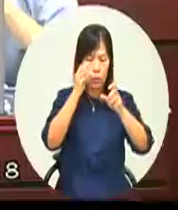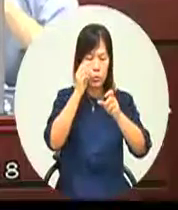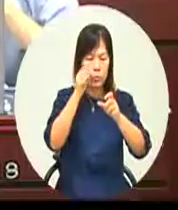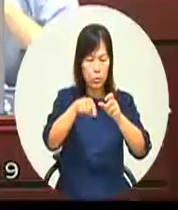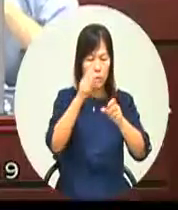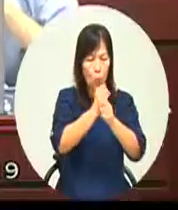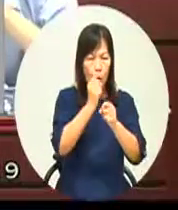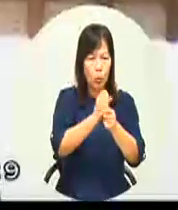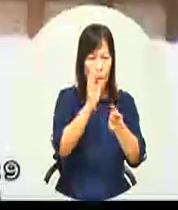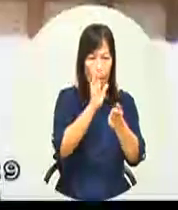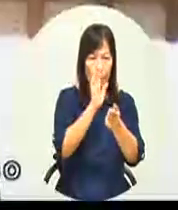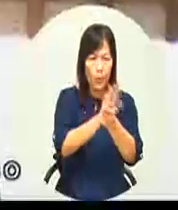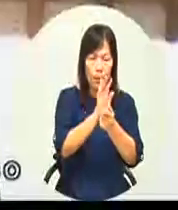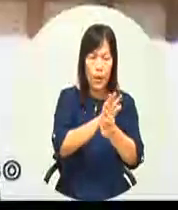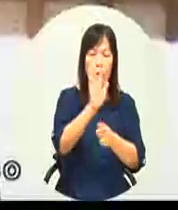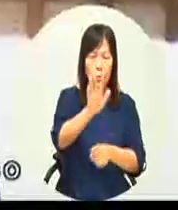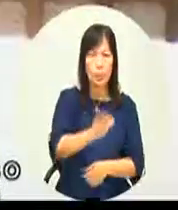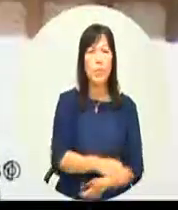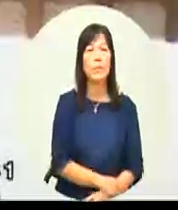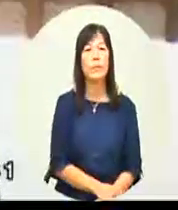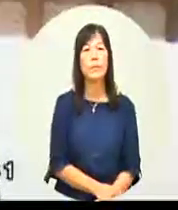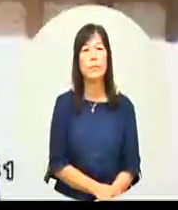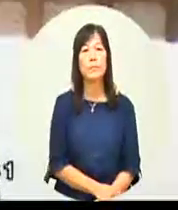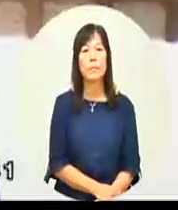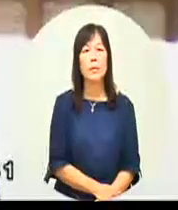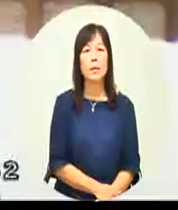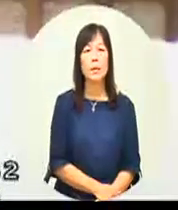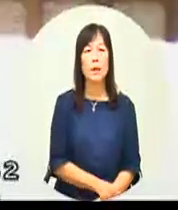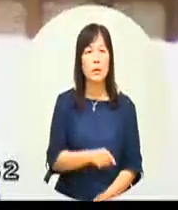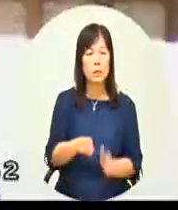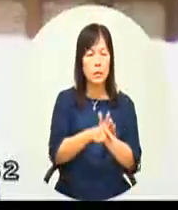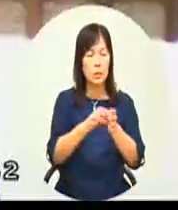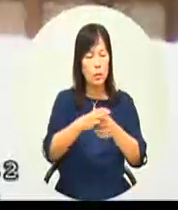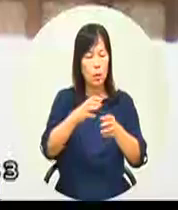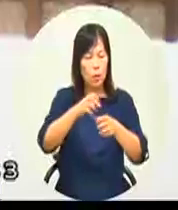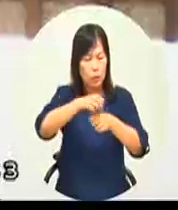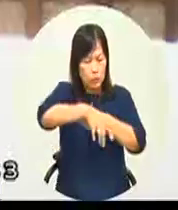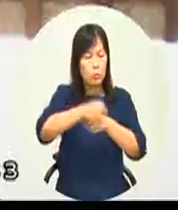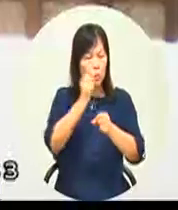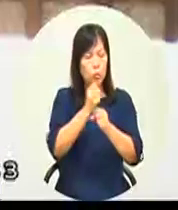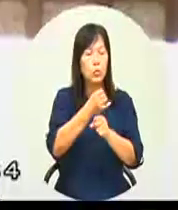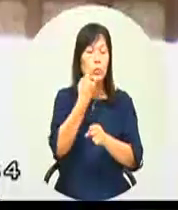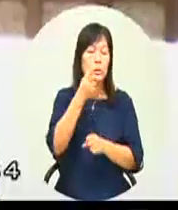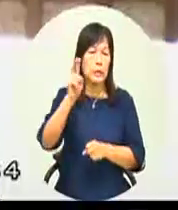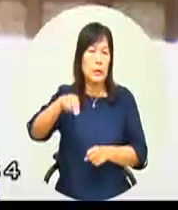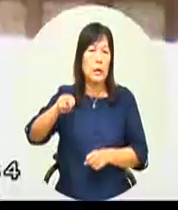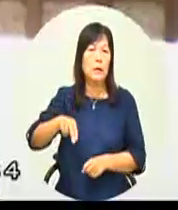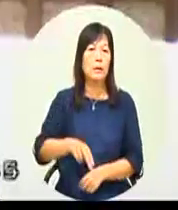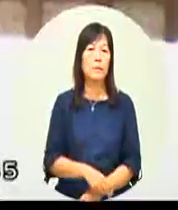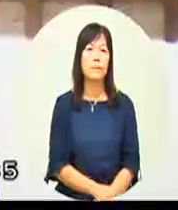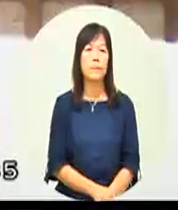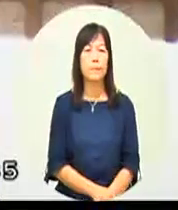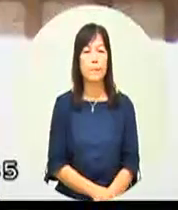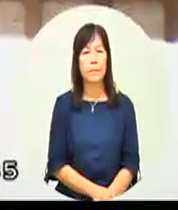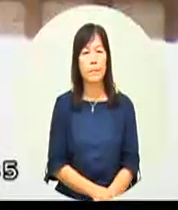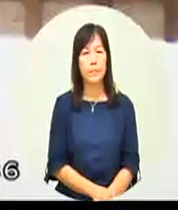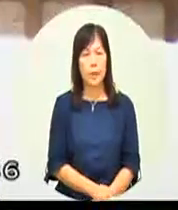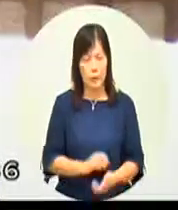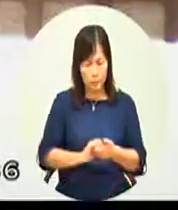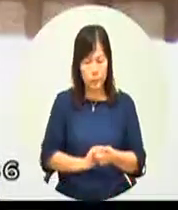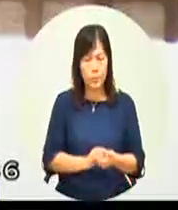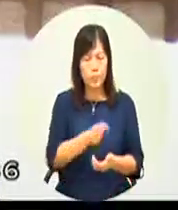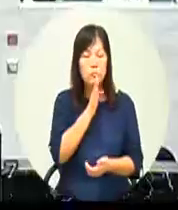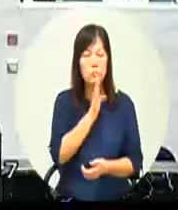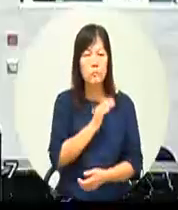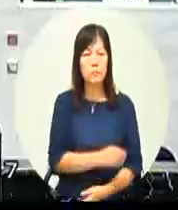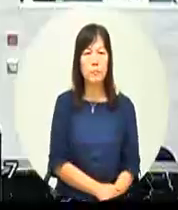助益。 好，我觉得这个系统哦是可以做的，但是整。 是，一定。